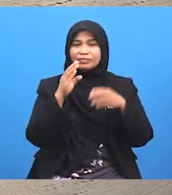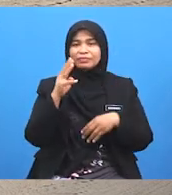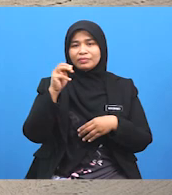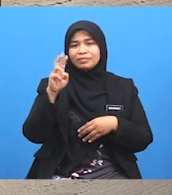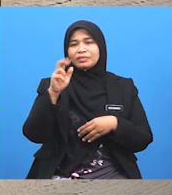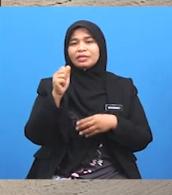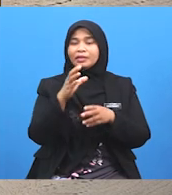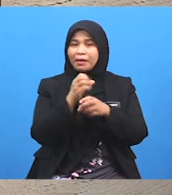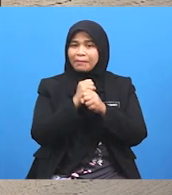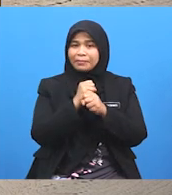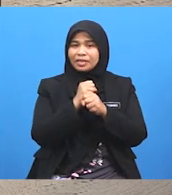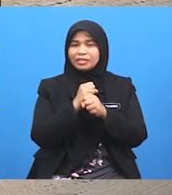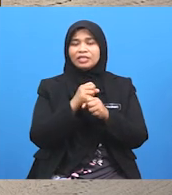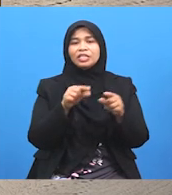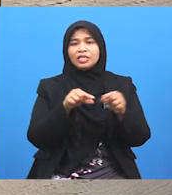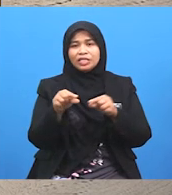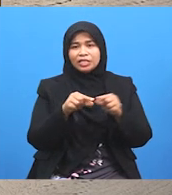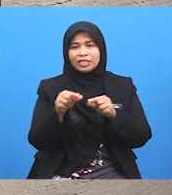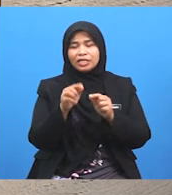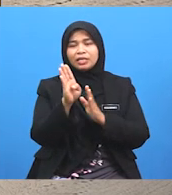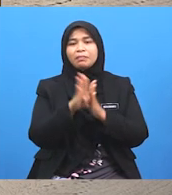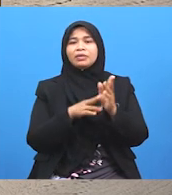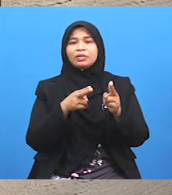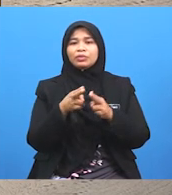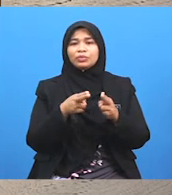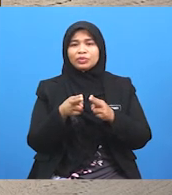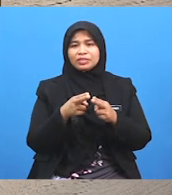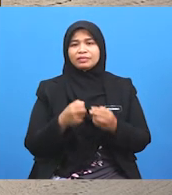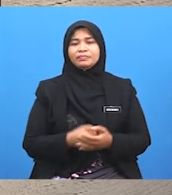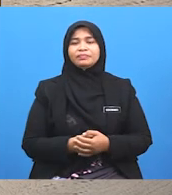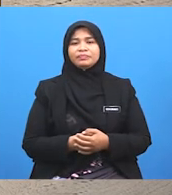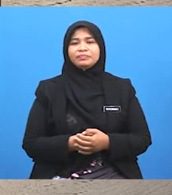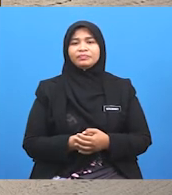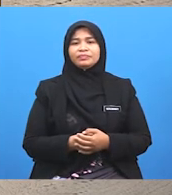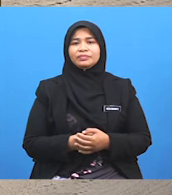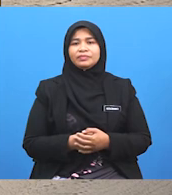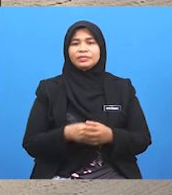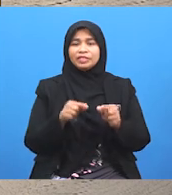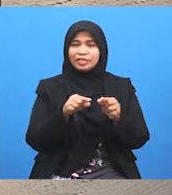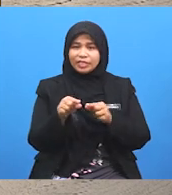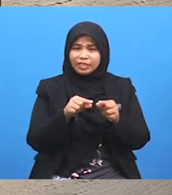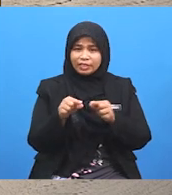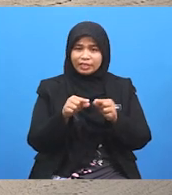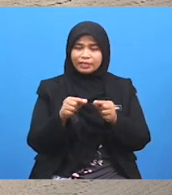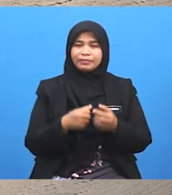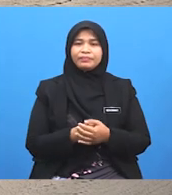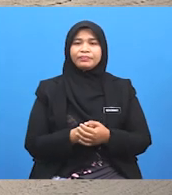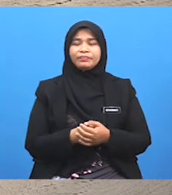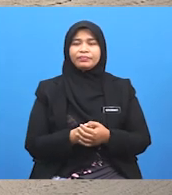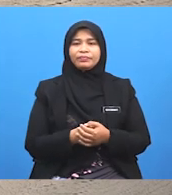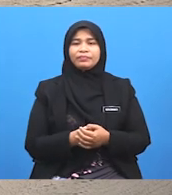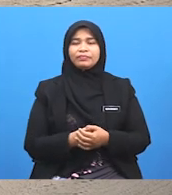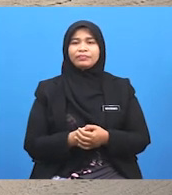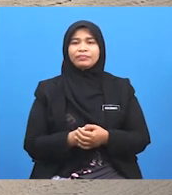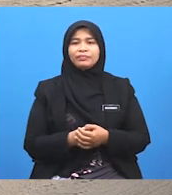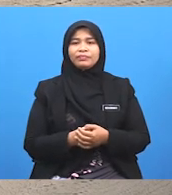jawapan. Gigi berusaha. Betul tak, cikgu? Pandai, Mira. Jawapannya betul.